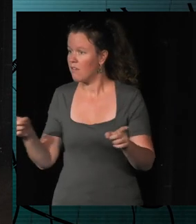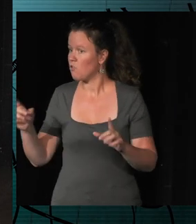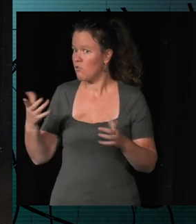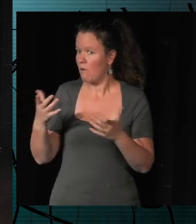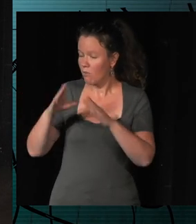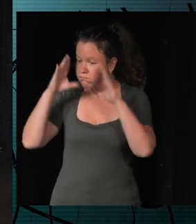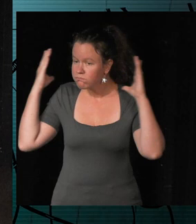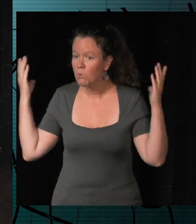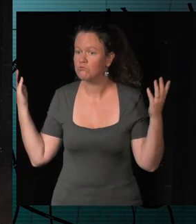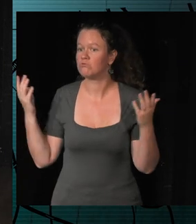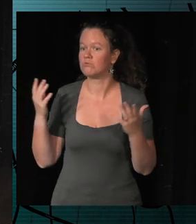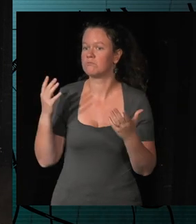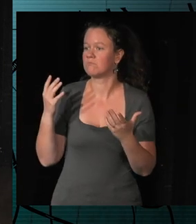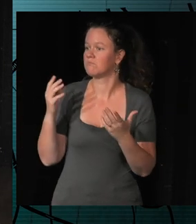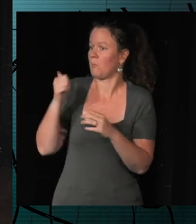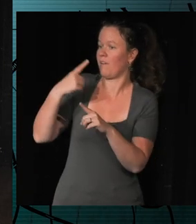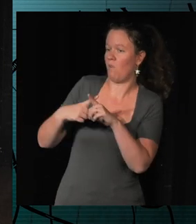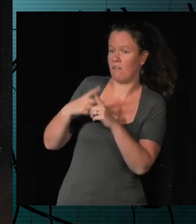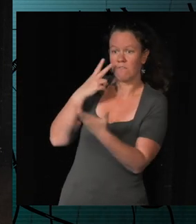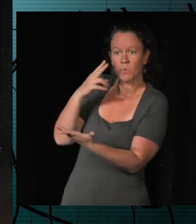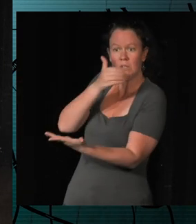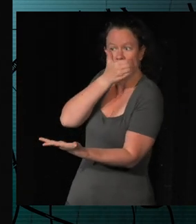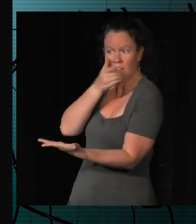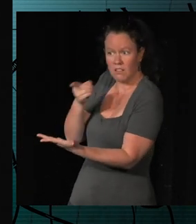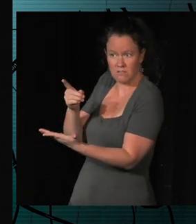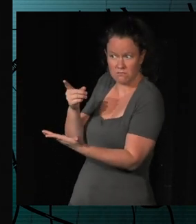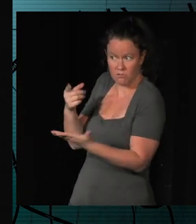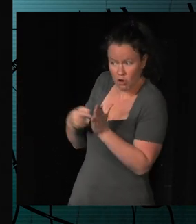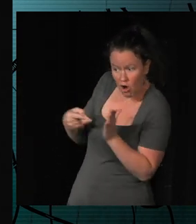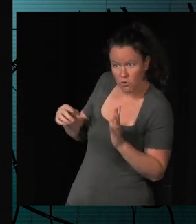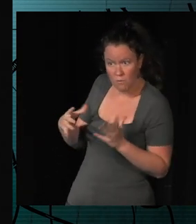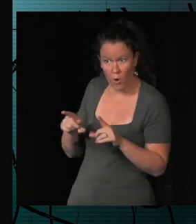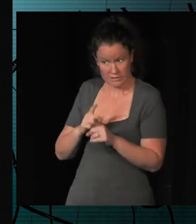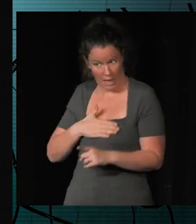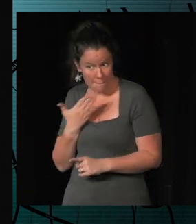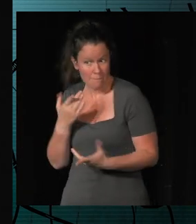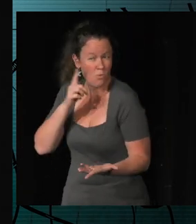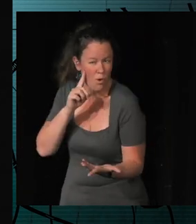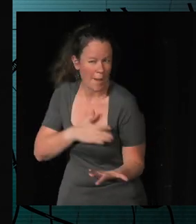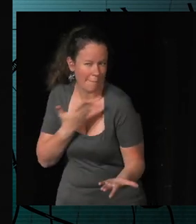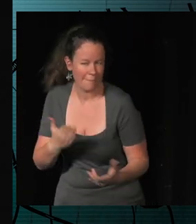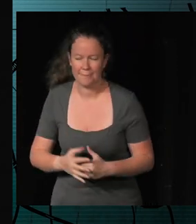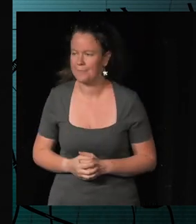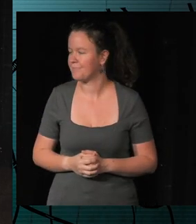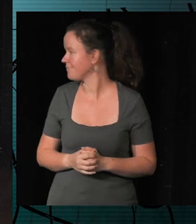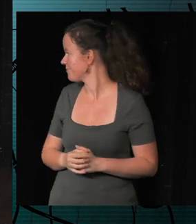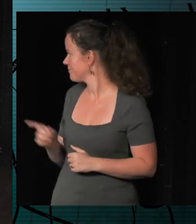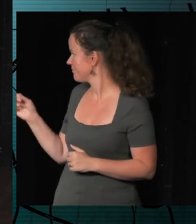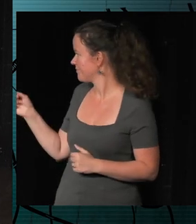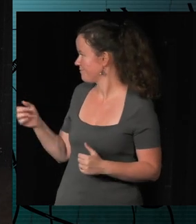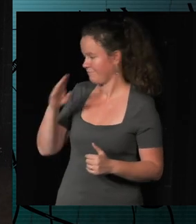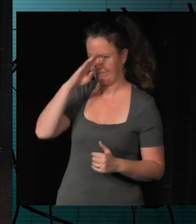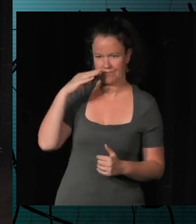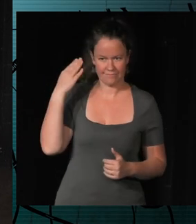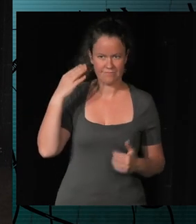vous êtes entré dans cet univers là à quel moment et qu'est-ce que vous aimez dans cet univers alors moi C avec le